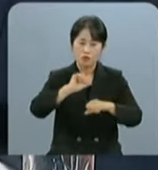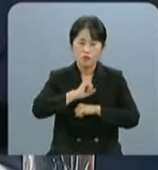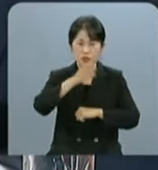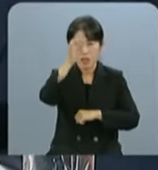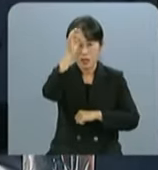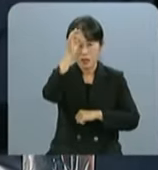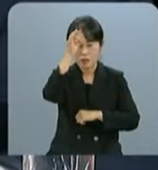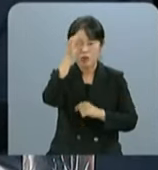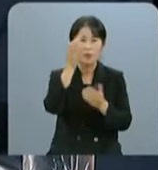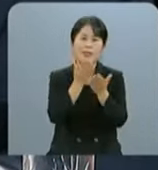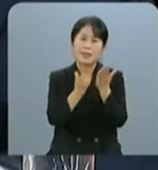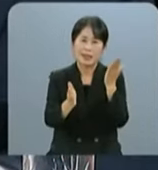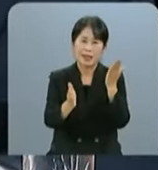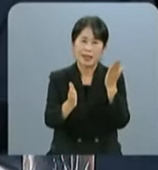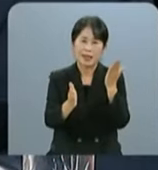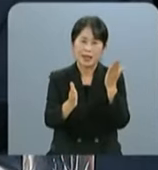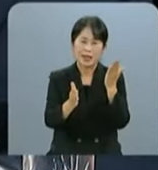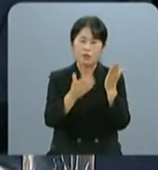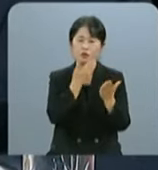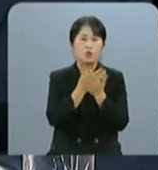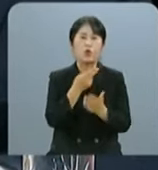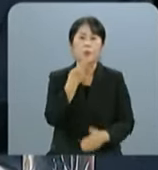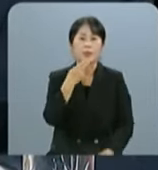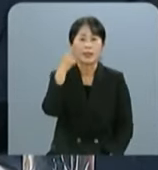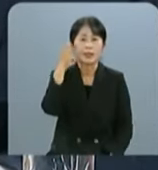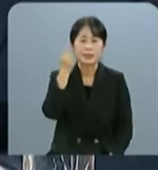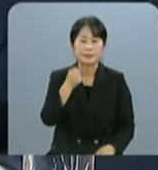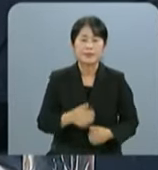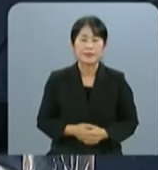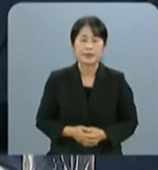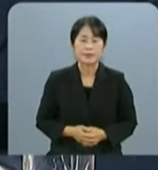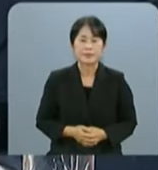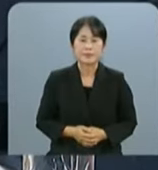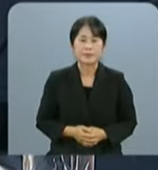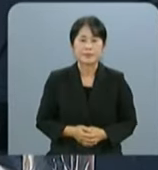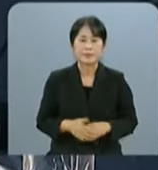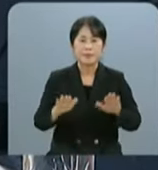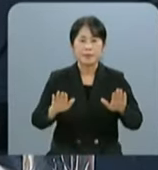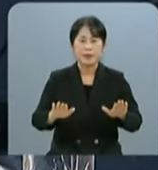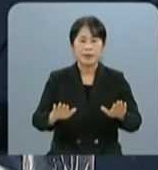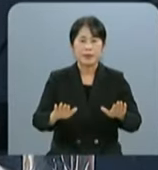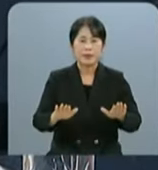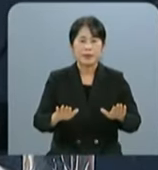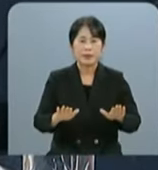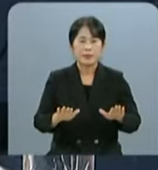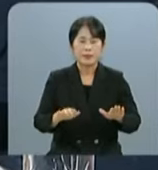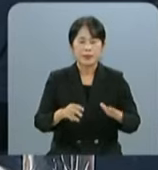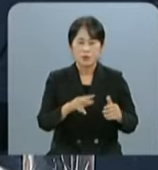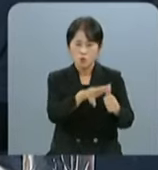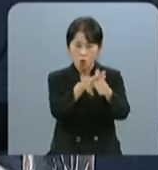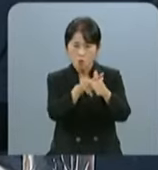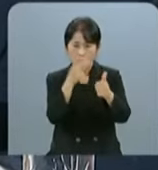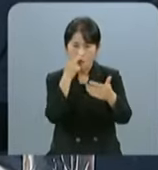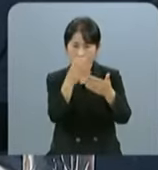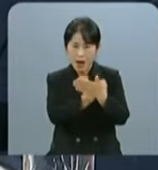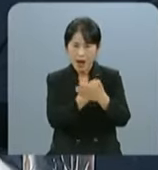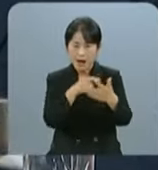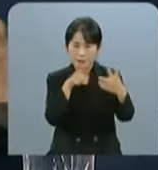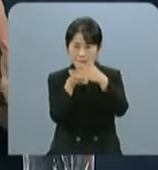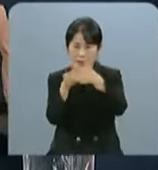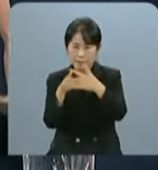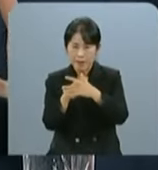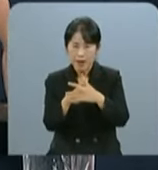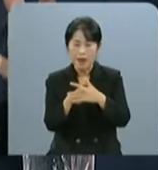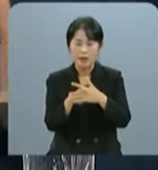기술의 본질과도 맞지 않고 별로 그게 중요하지 않다고 생각합니다. 더 중요한 것은 우리의 조기 파악 능력, 조기 대응 능력,